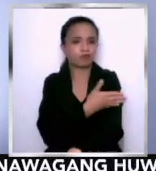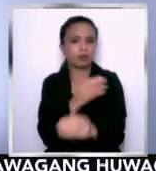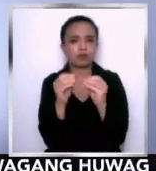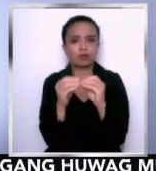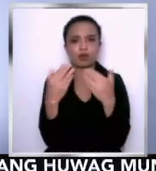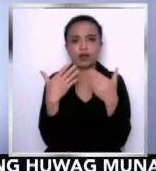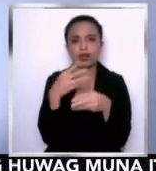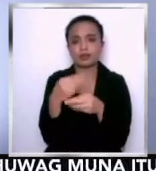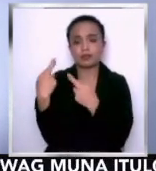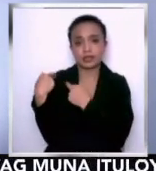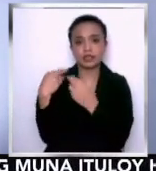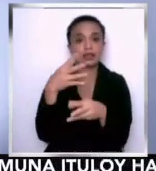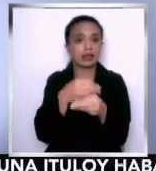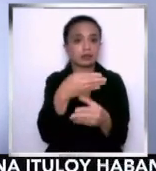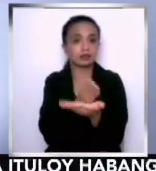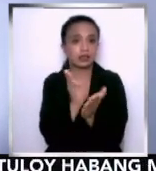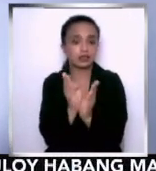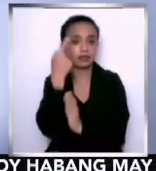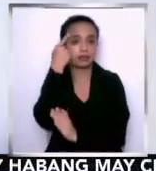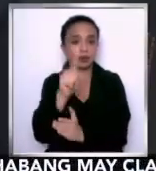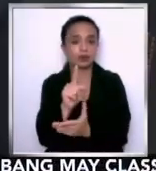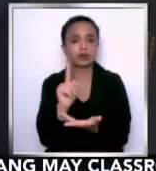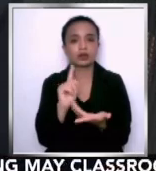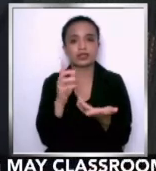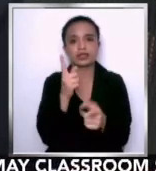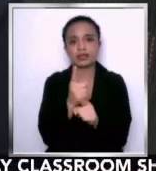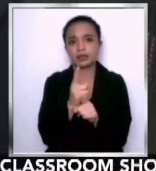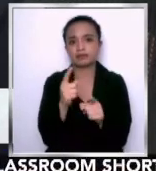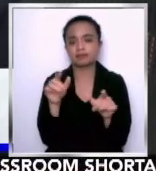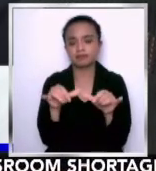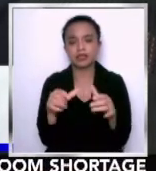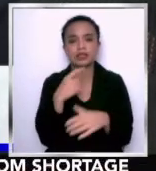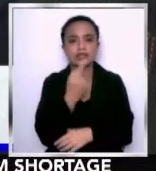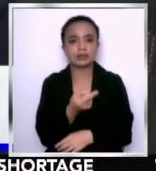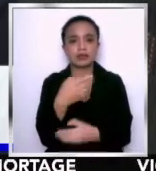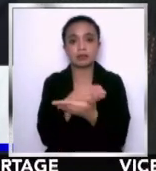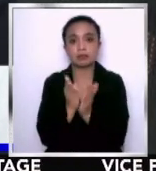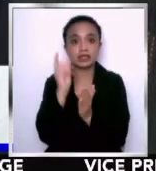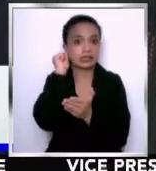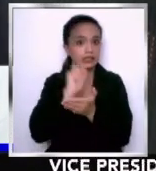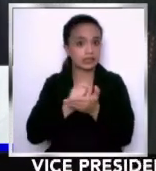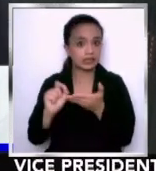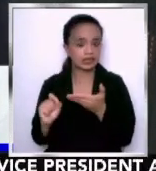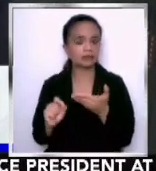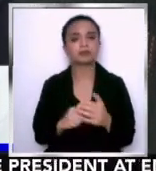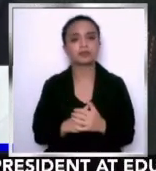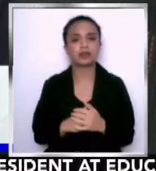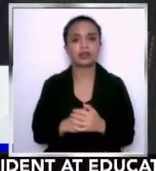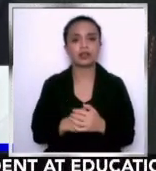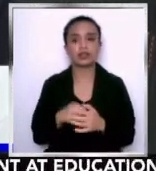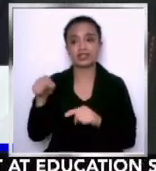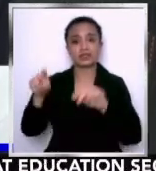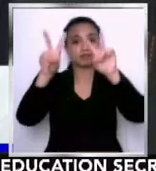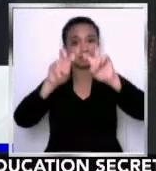ng budget sa planong panukalang right-sizing. Ayon kay Budget Secretary Amina Pangandaman, base sa inisyal nilang pag-aaral, pwede